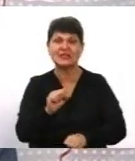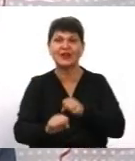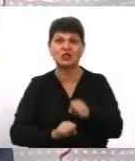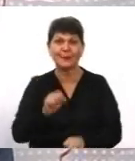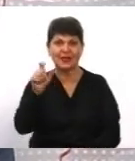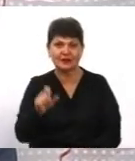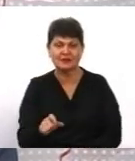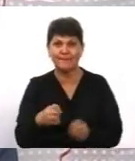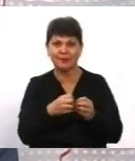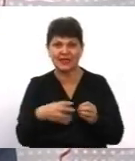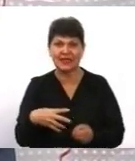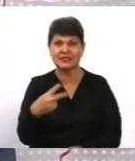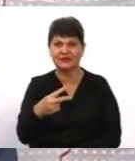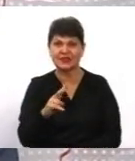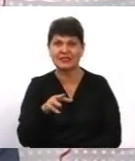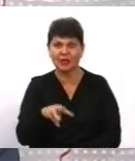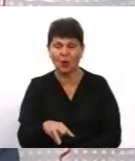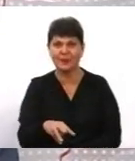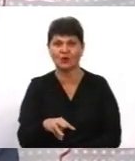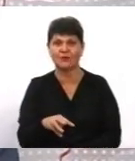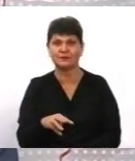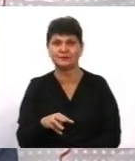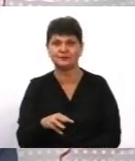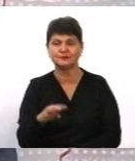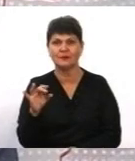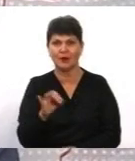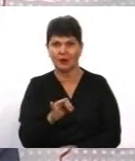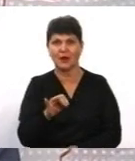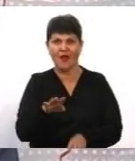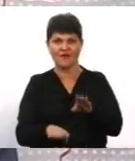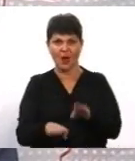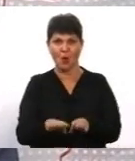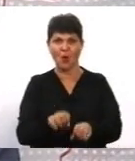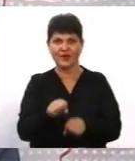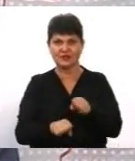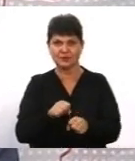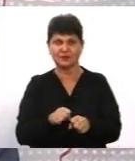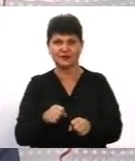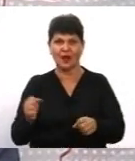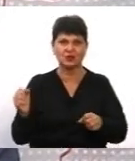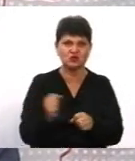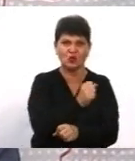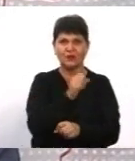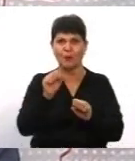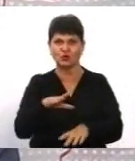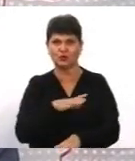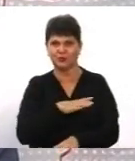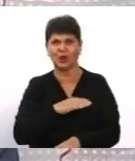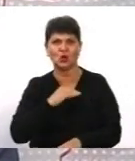знаю, 15-20 кілометрів, не високу, і вагу велосипедиста, то при зіштовхуванні можуть бути достатньо